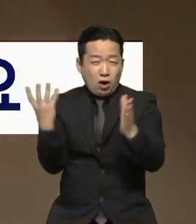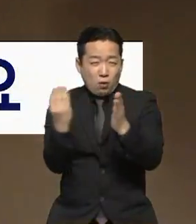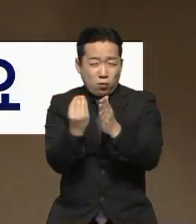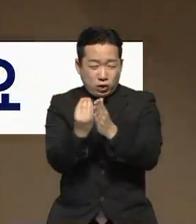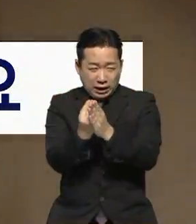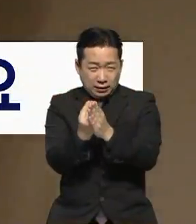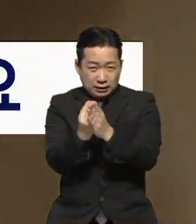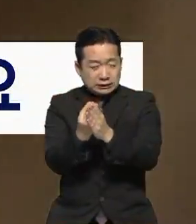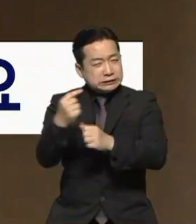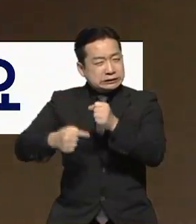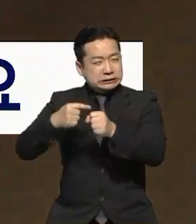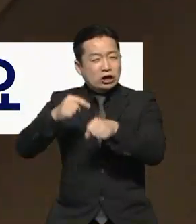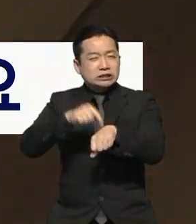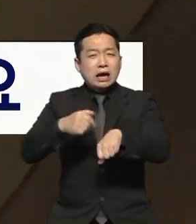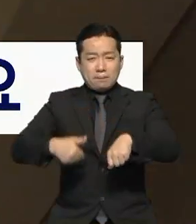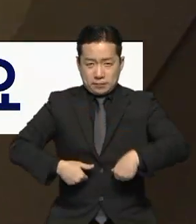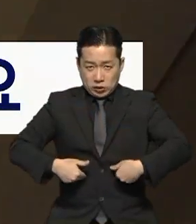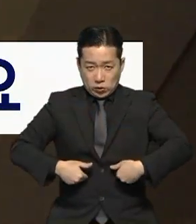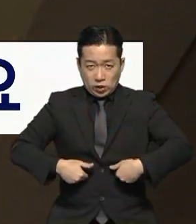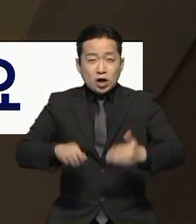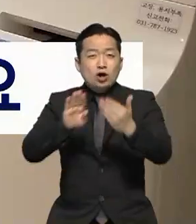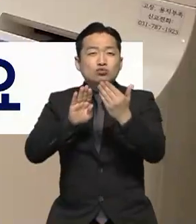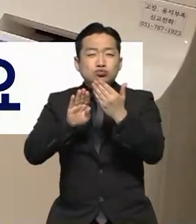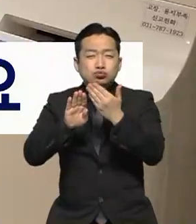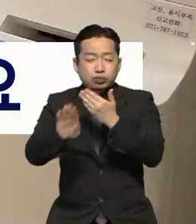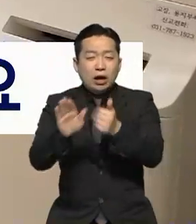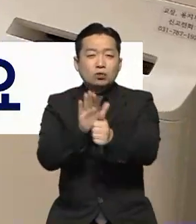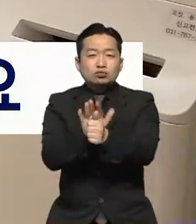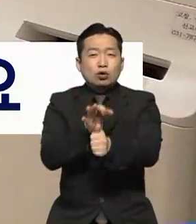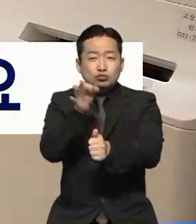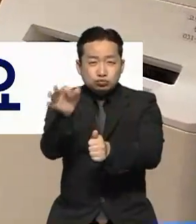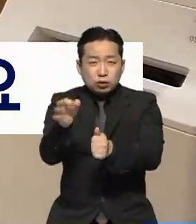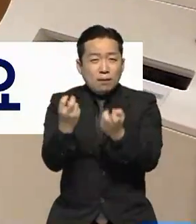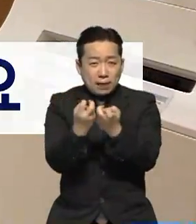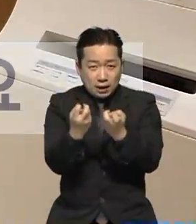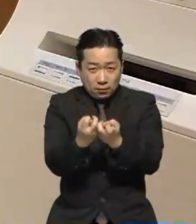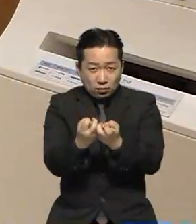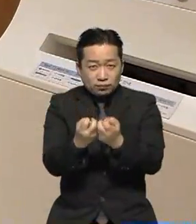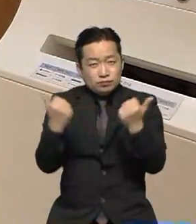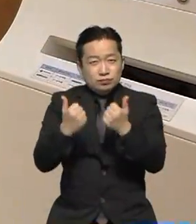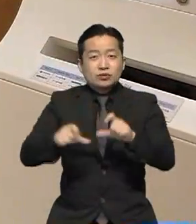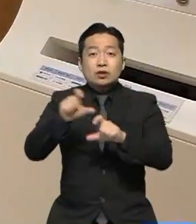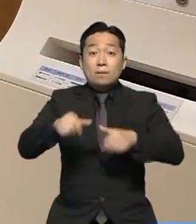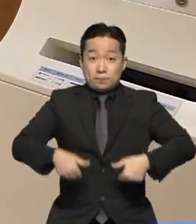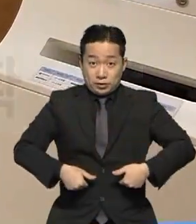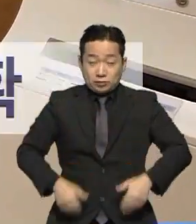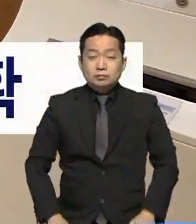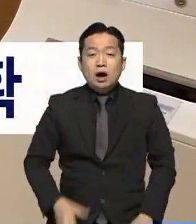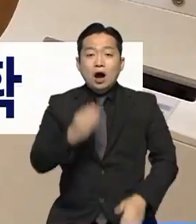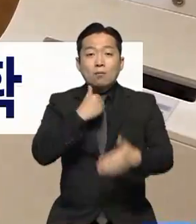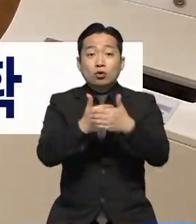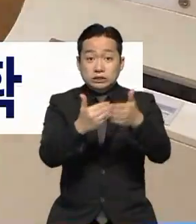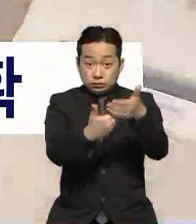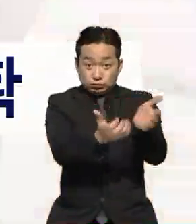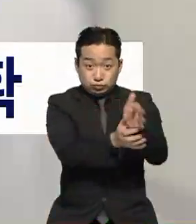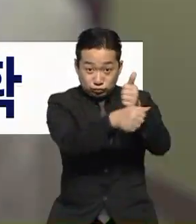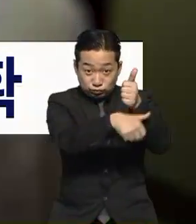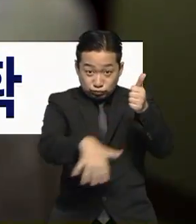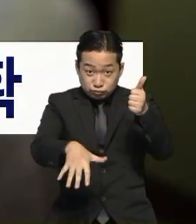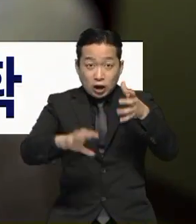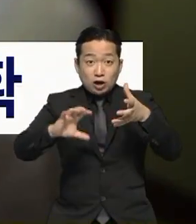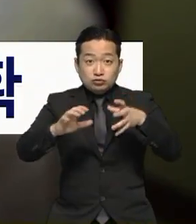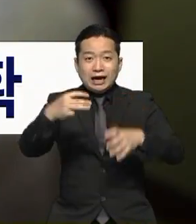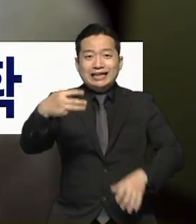걸릴 전망인데 이후엔 지원 규모와 방식 등 후속 논의도 거쳐야 합니다. 복지부 산하 국가 트라우마 센터